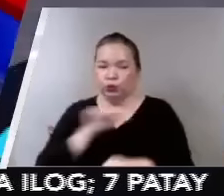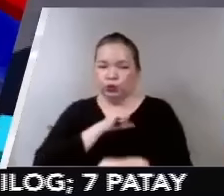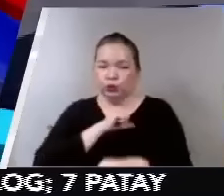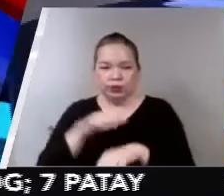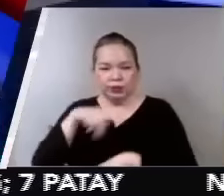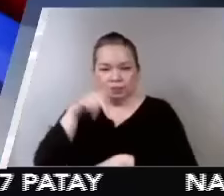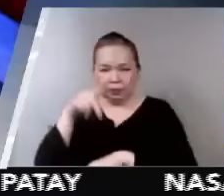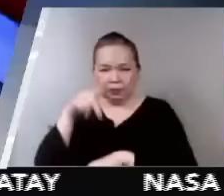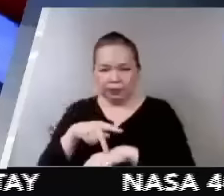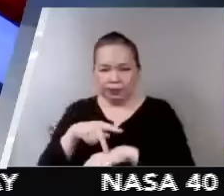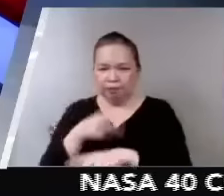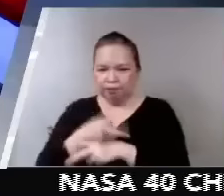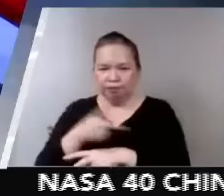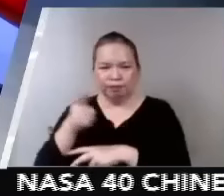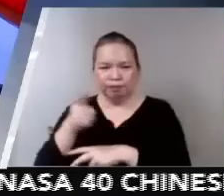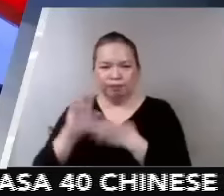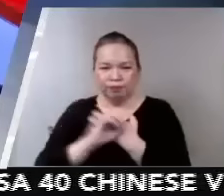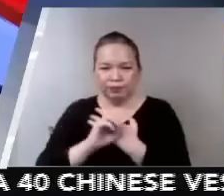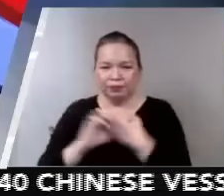24 oras.